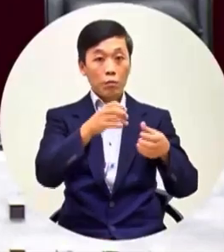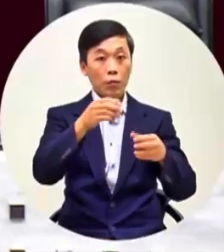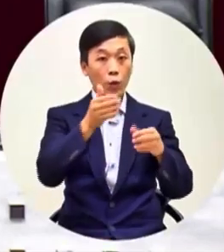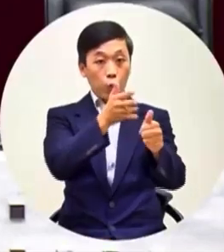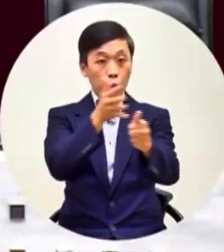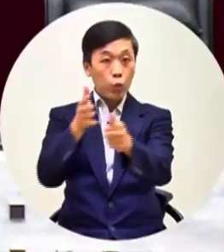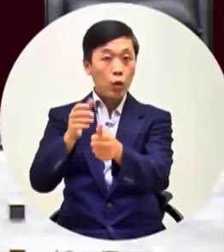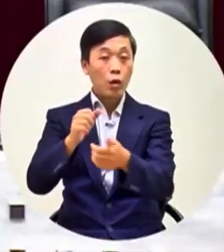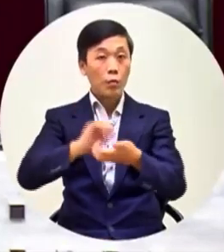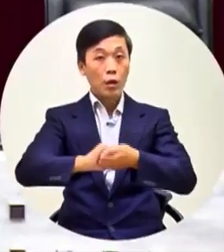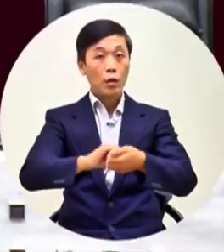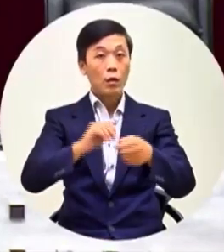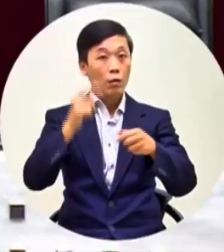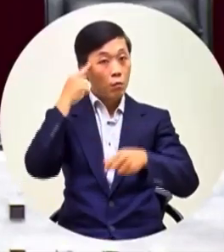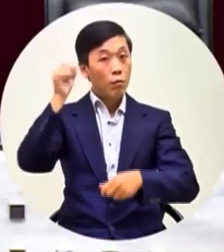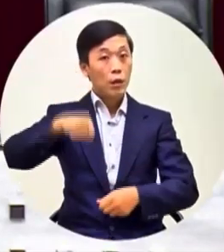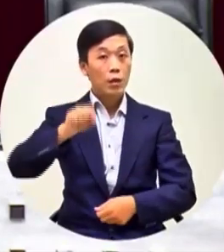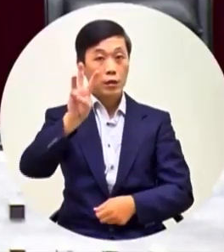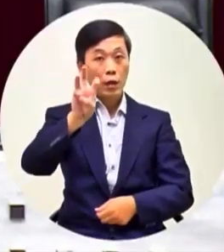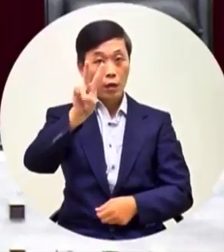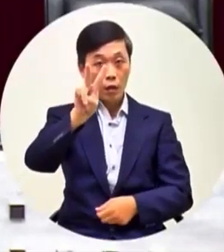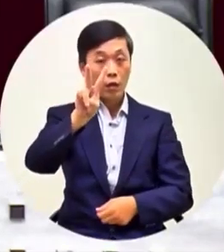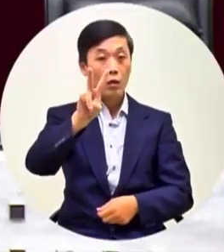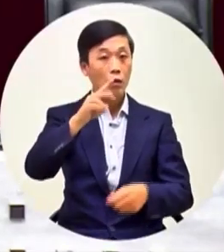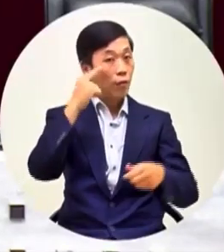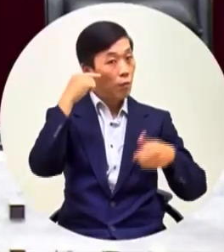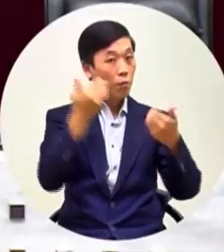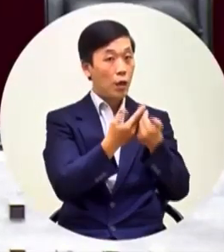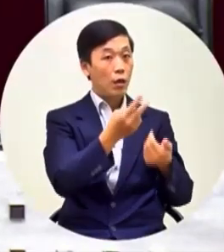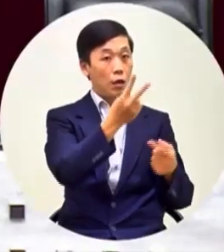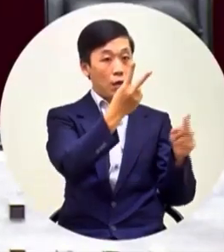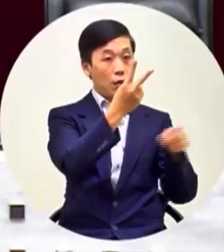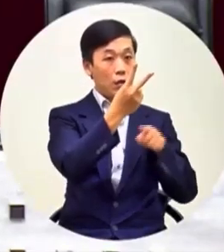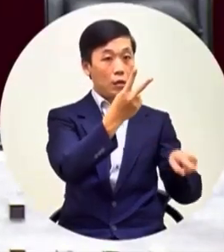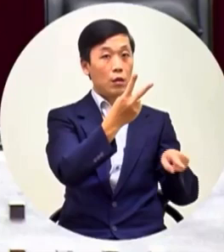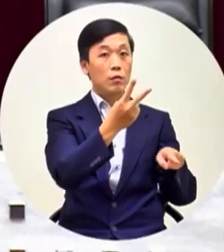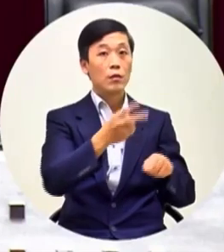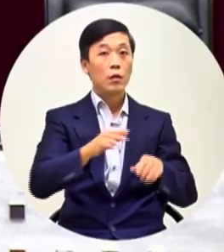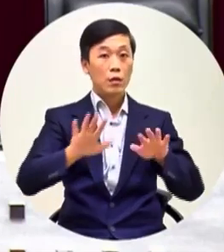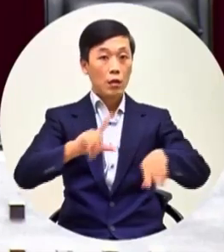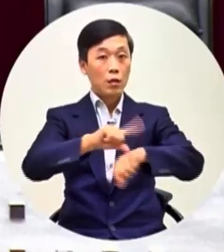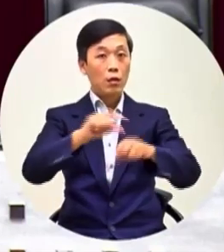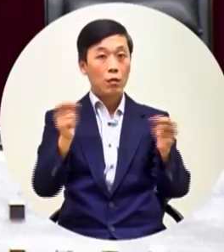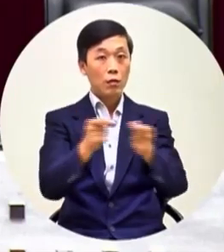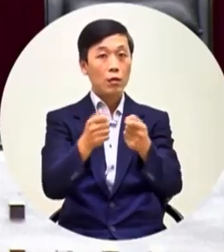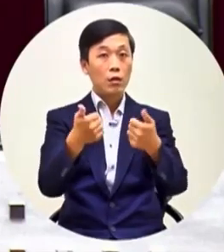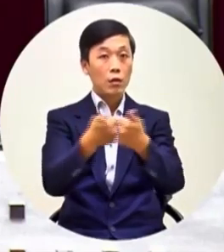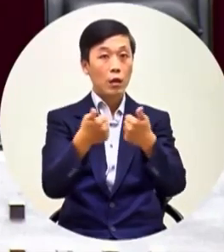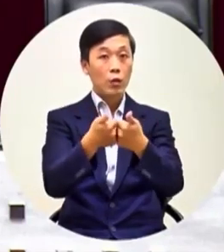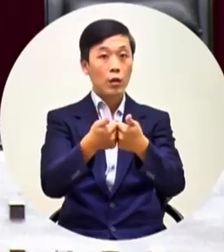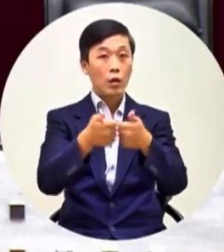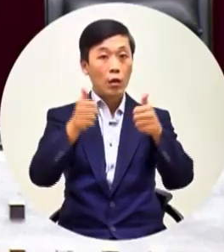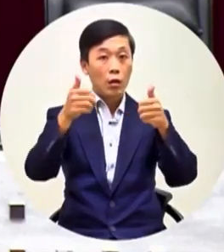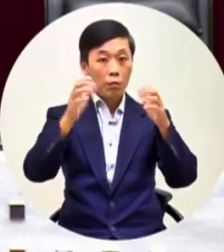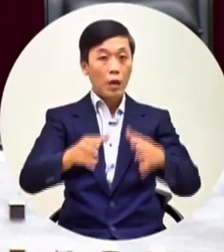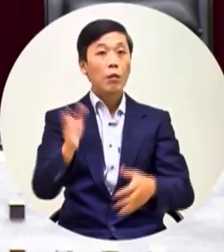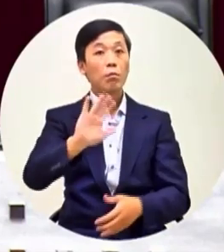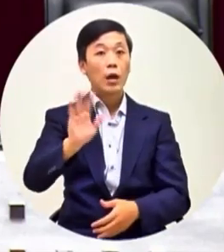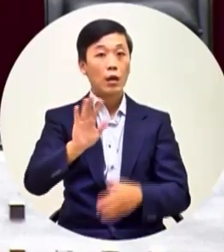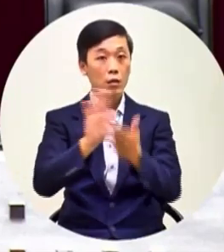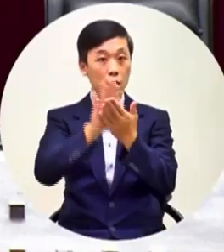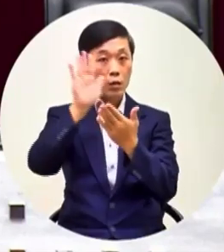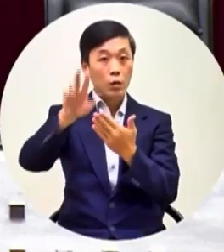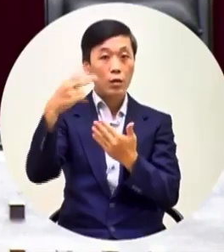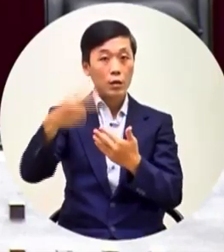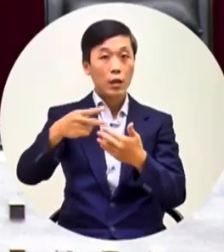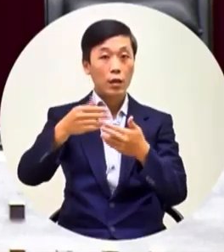有32票，反对的有两位。那本次临时会不召开，另行召开程